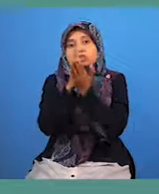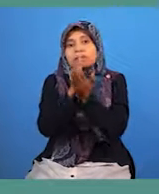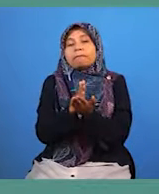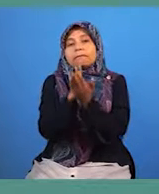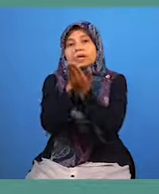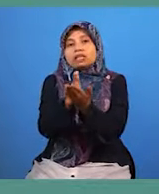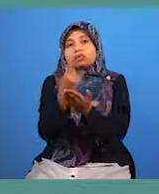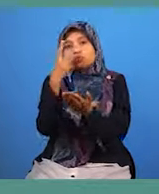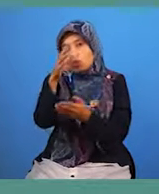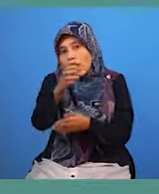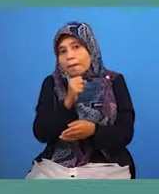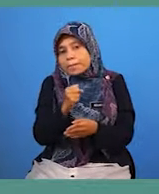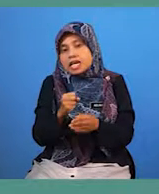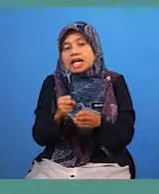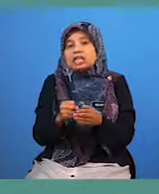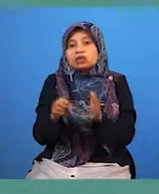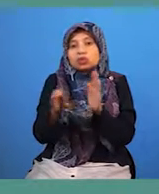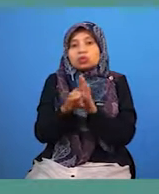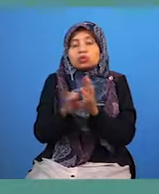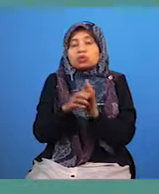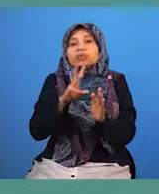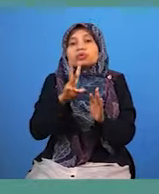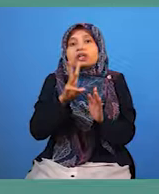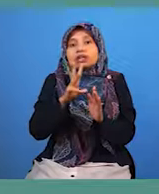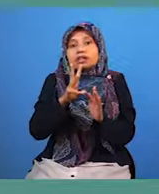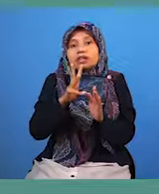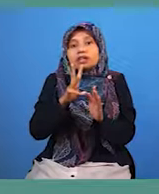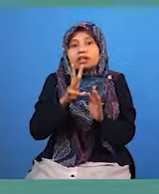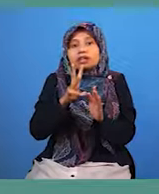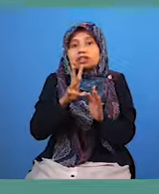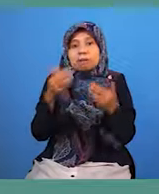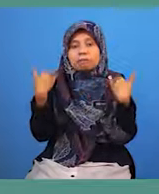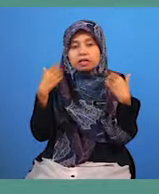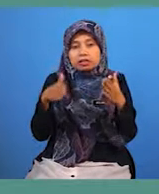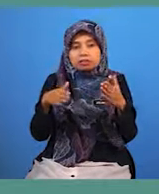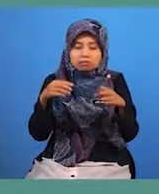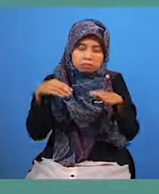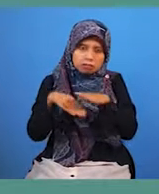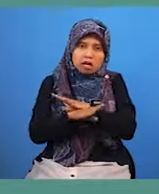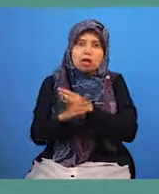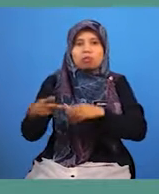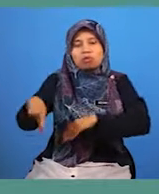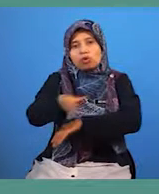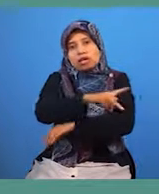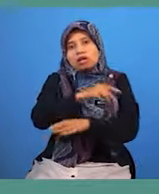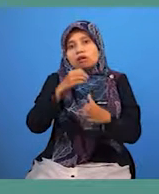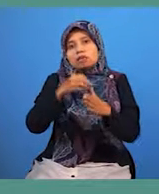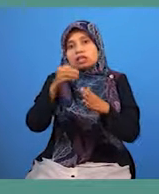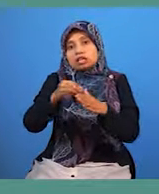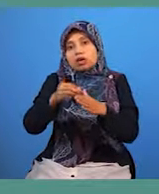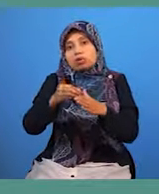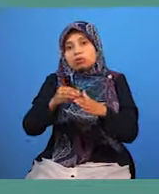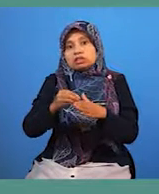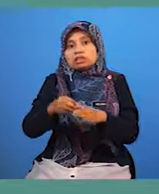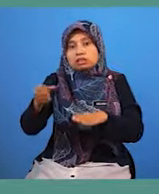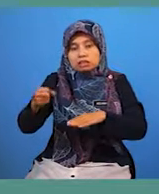bagi mengambil sampel-sampel air sama ada sampel tersebut berada di tengah kolam atau di sekitar sangkar.